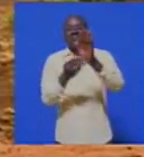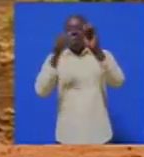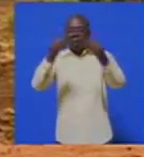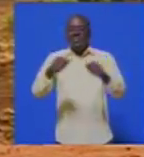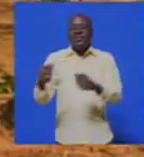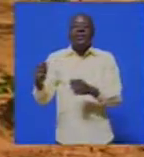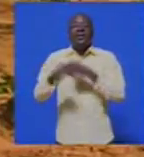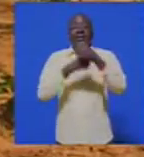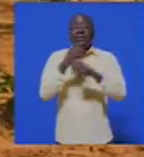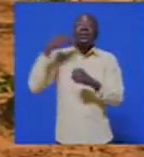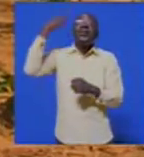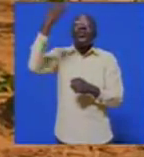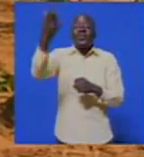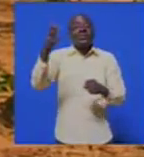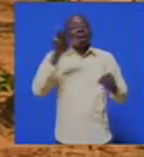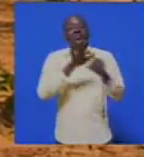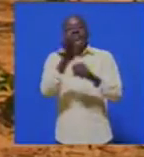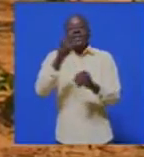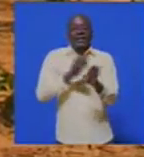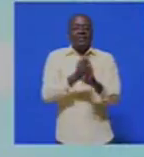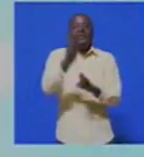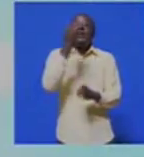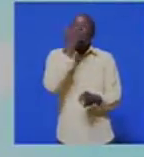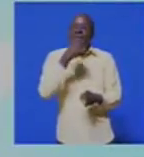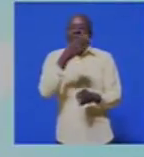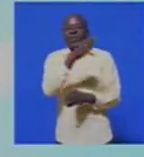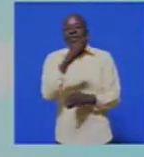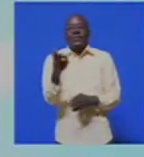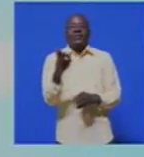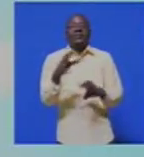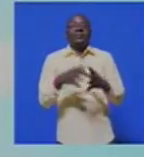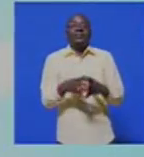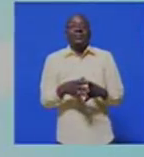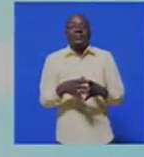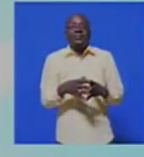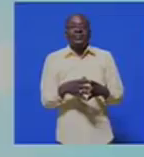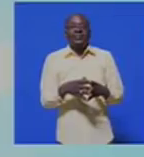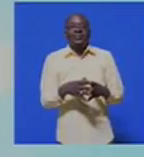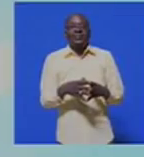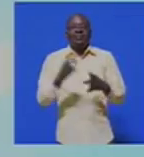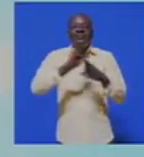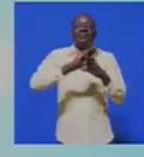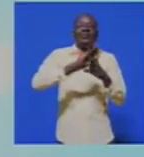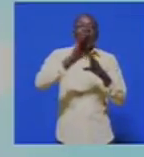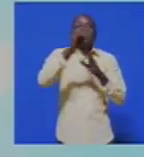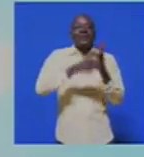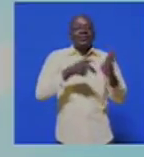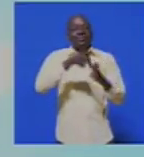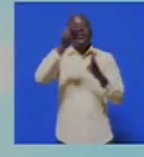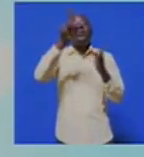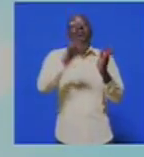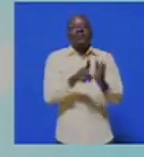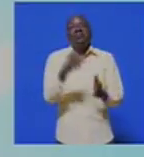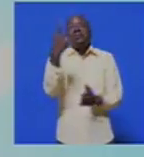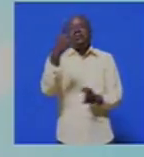venir, booster la filière mangue au Burkina Faso. La formation professionnelle est l'un des